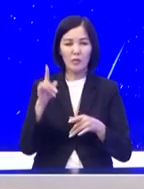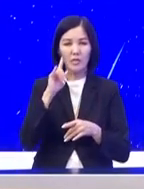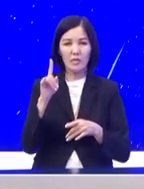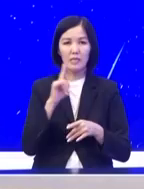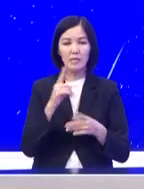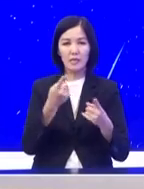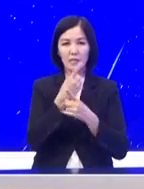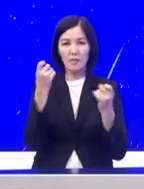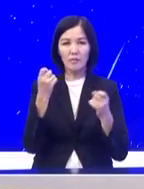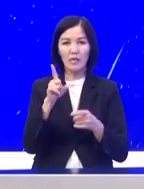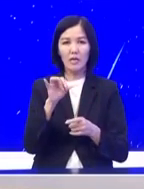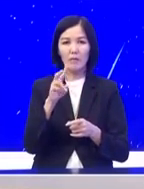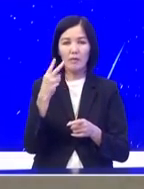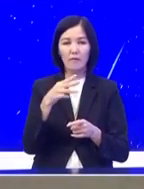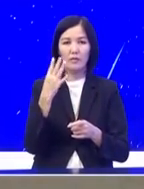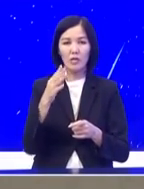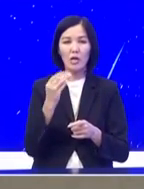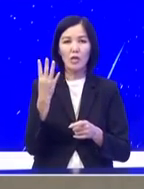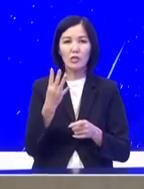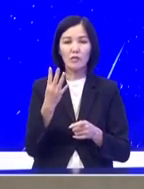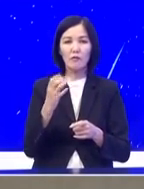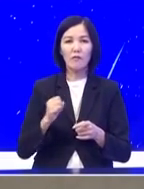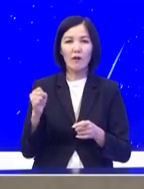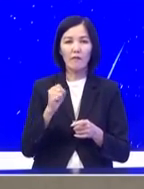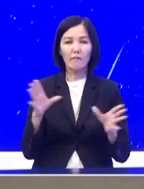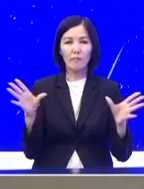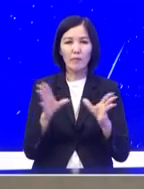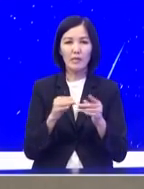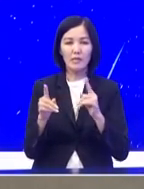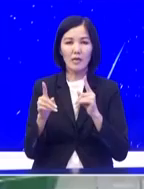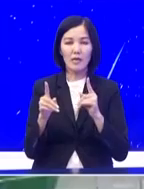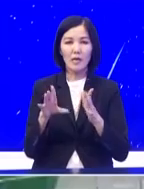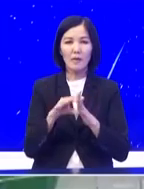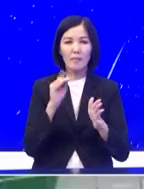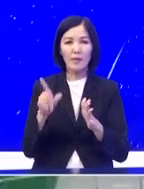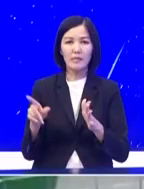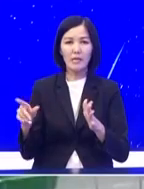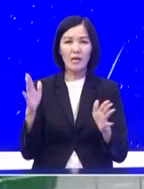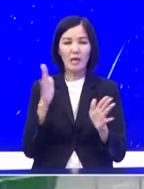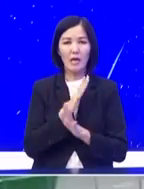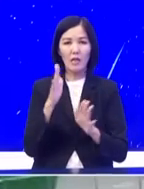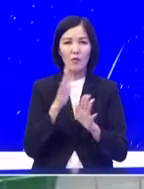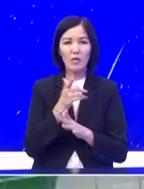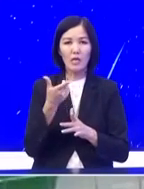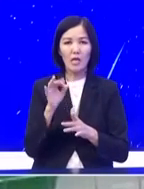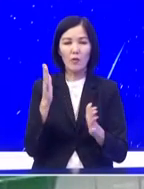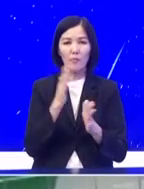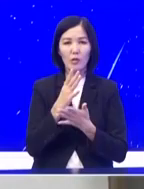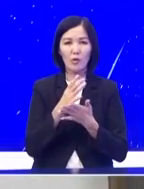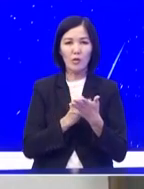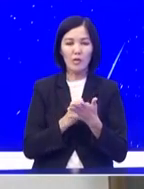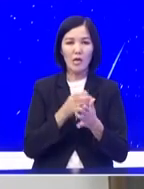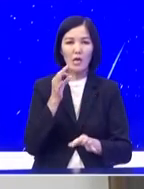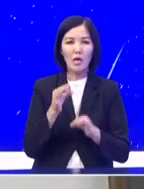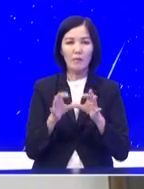Хабар-24. 4 августа депутаты Мажилиса вместе с представителями Министерства экологии, геологии и природных ресурсов